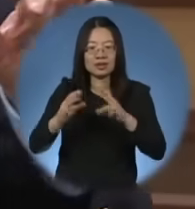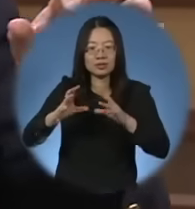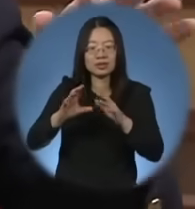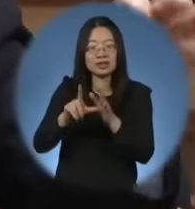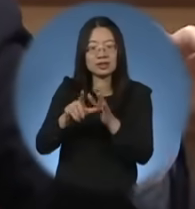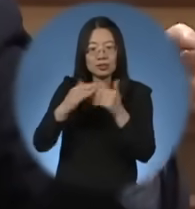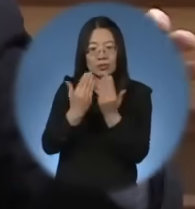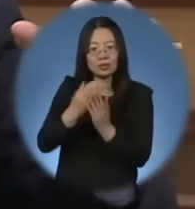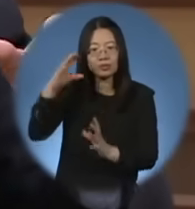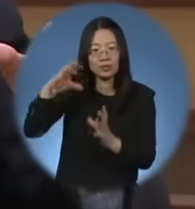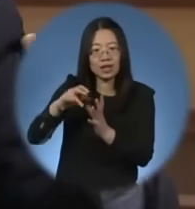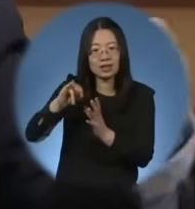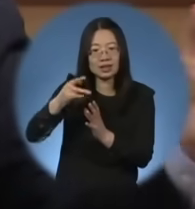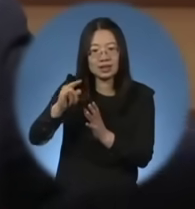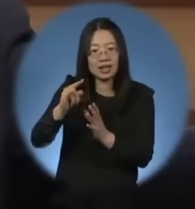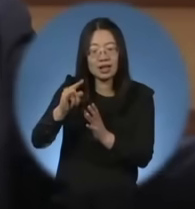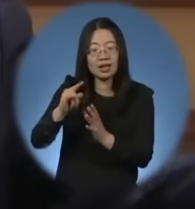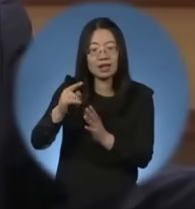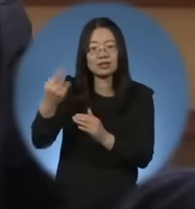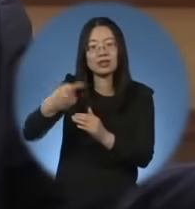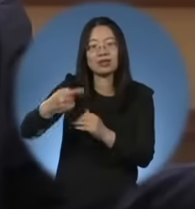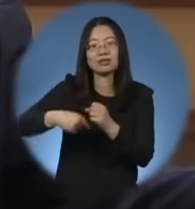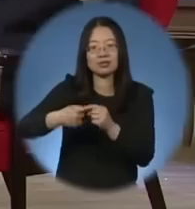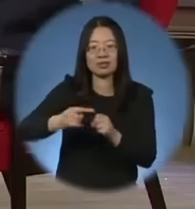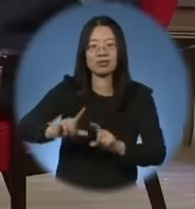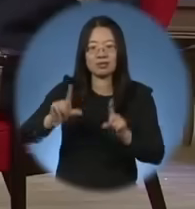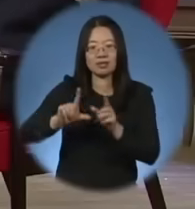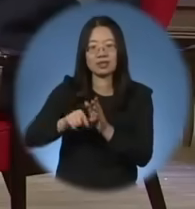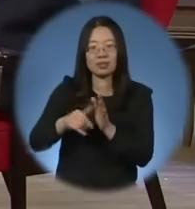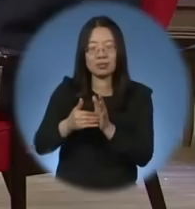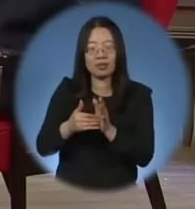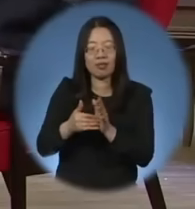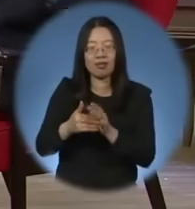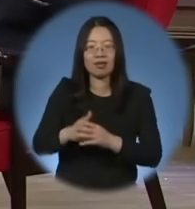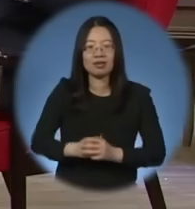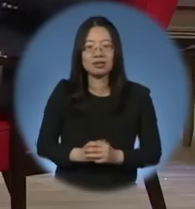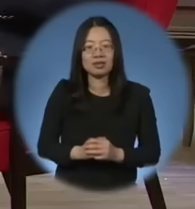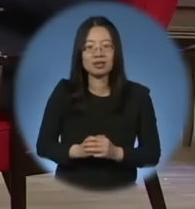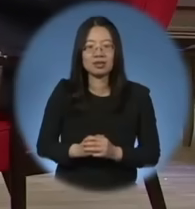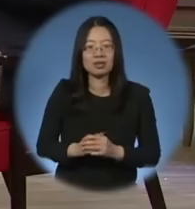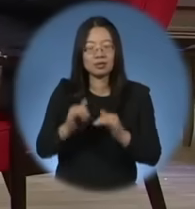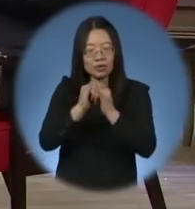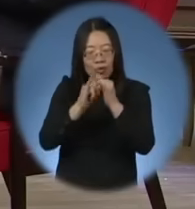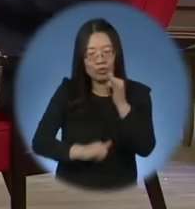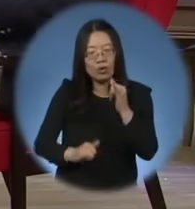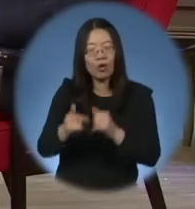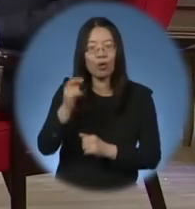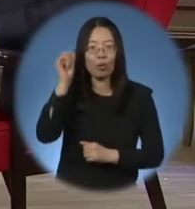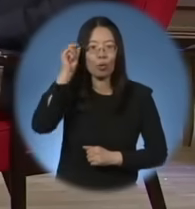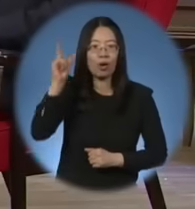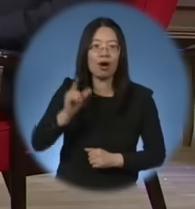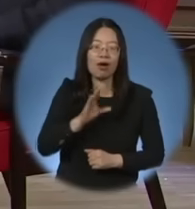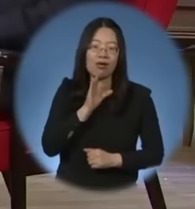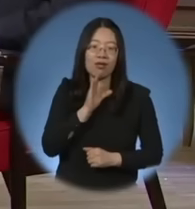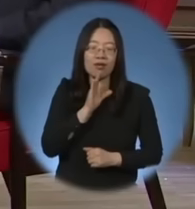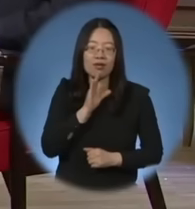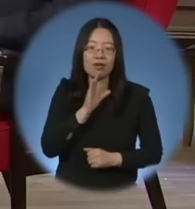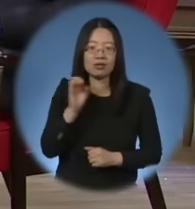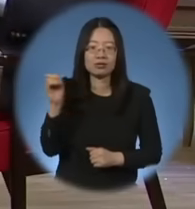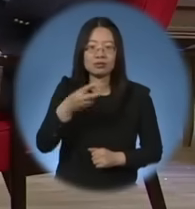삼국시대까지 가 첼리아네요 그렇죠 어 그 상당한 역사인데네